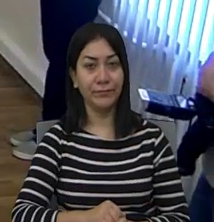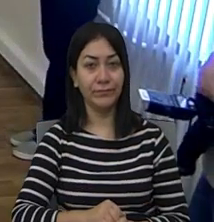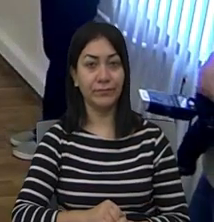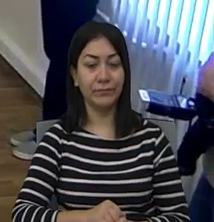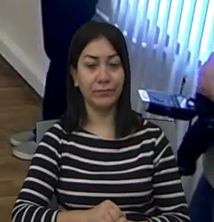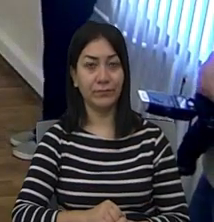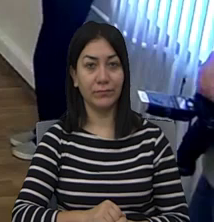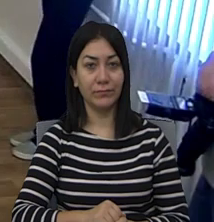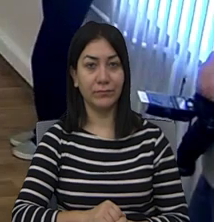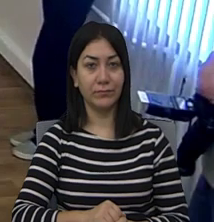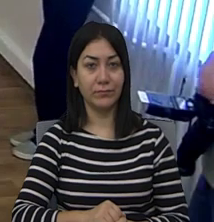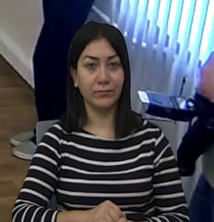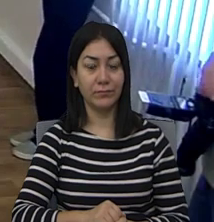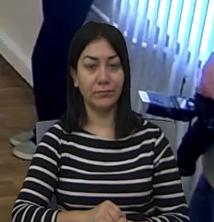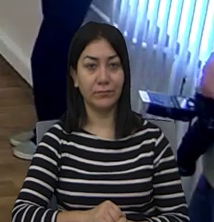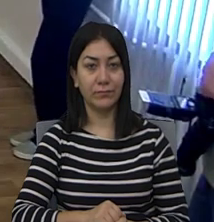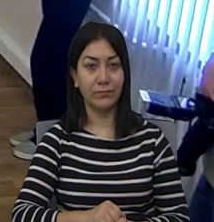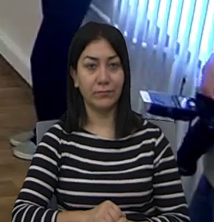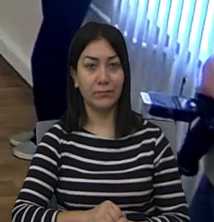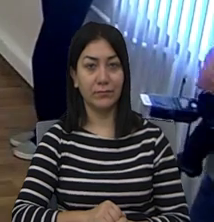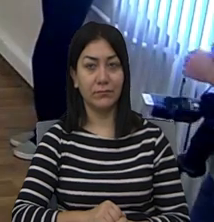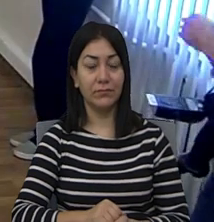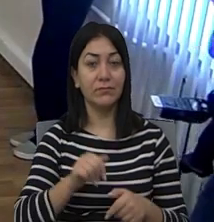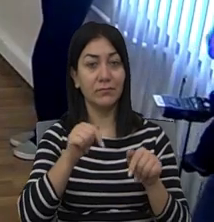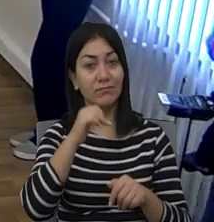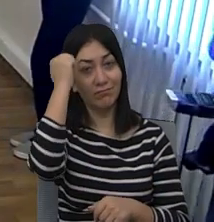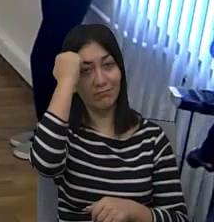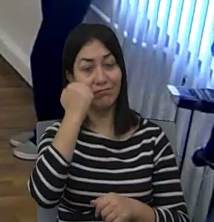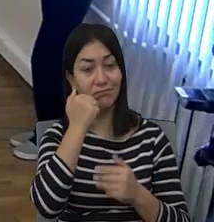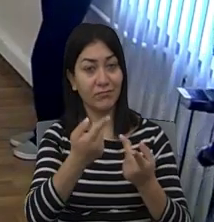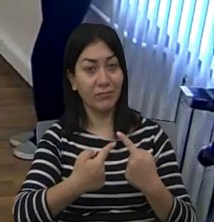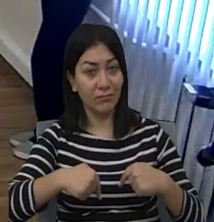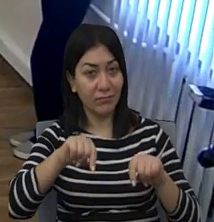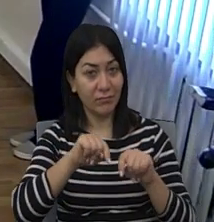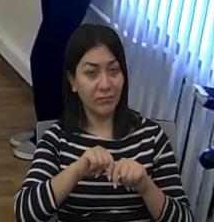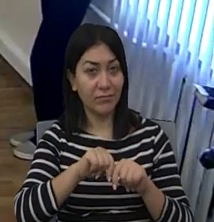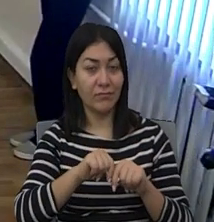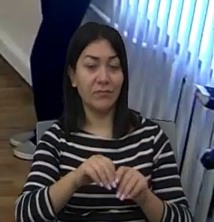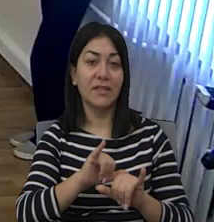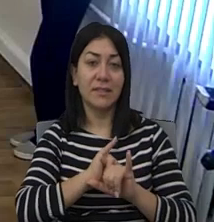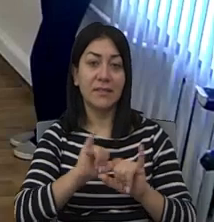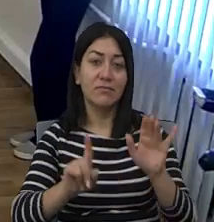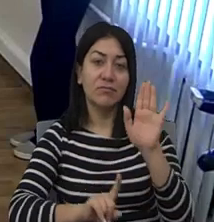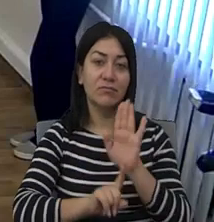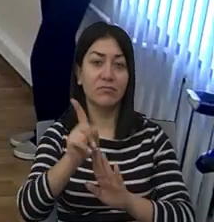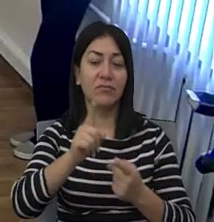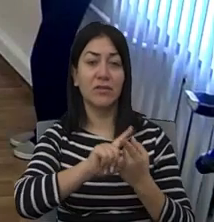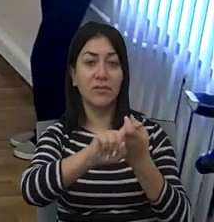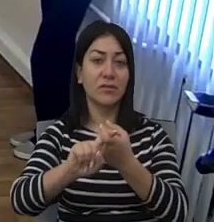role in the engaged citizen initiative. Որի միջոցով ուրեմն զարգ կտրվի